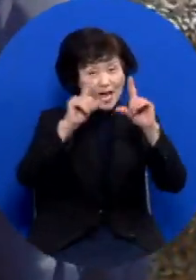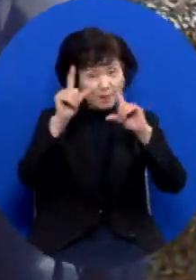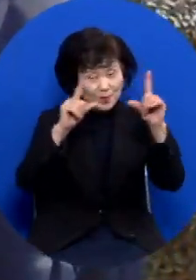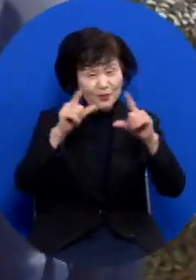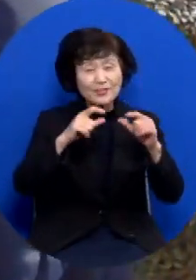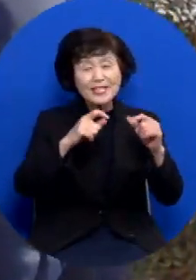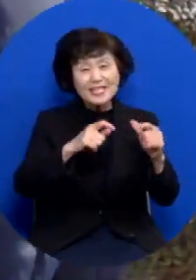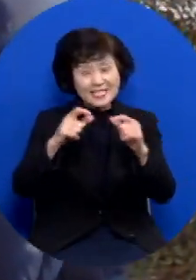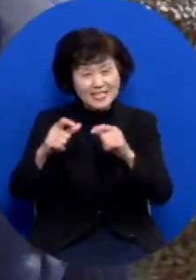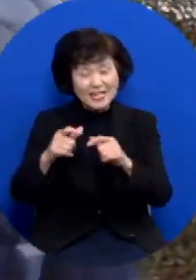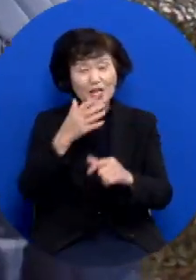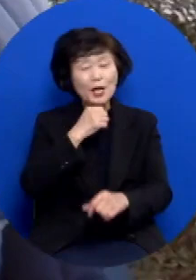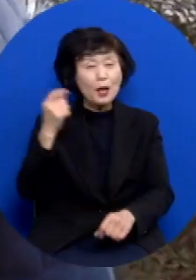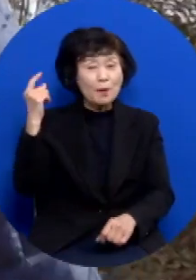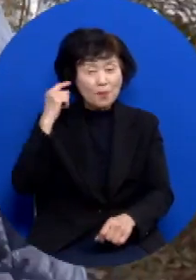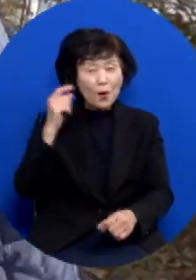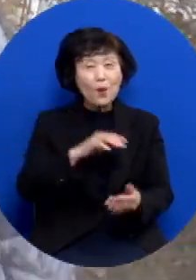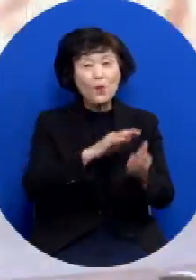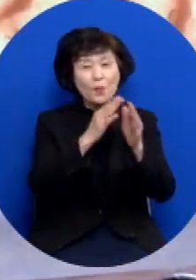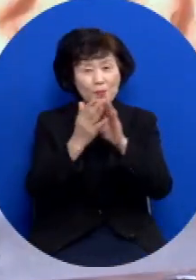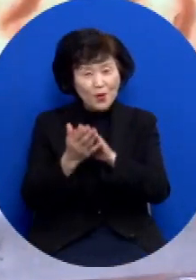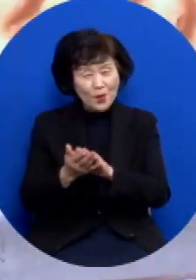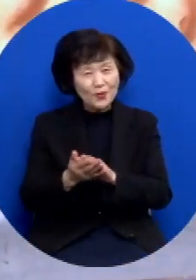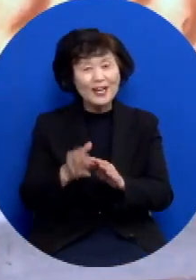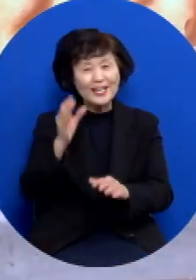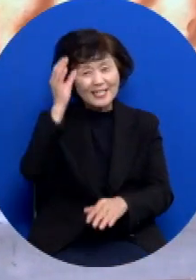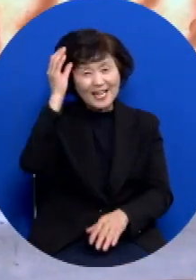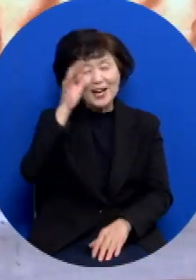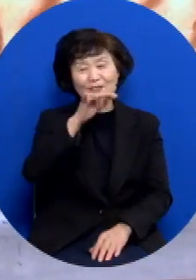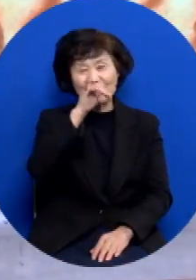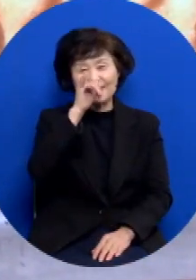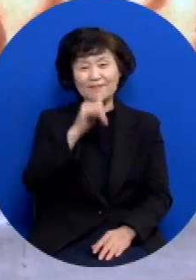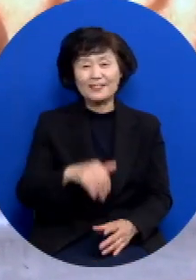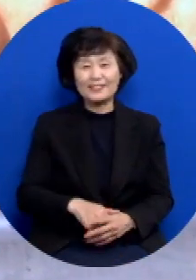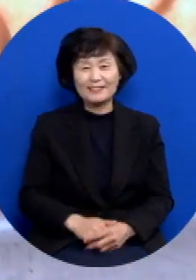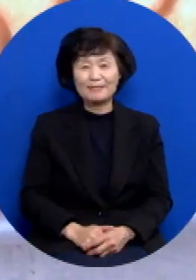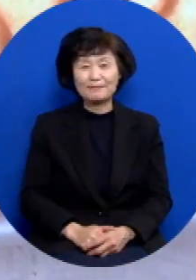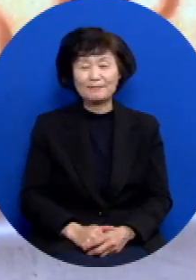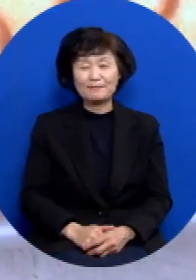복음으로 따뜻하게 물들고 있습니다. CTS 뉴스 이현지입니다.